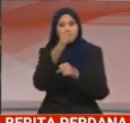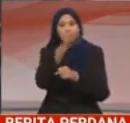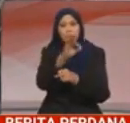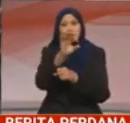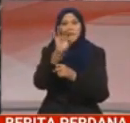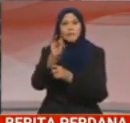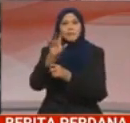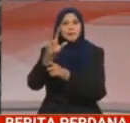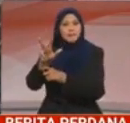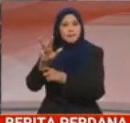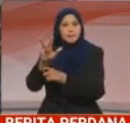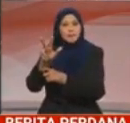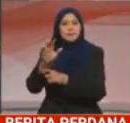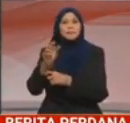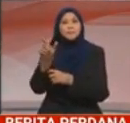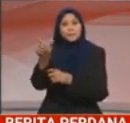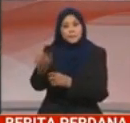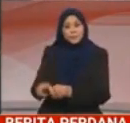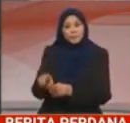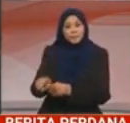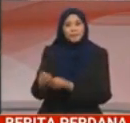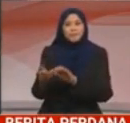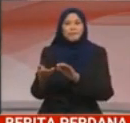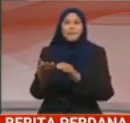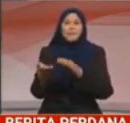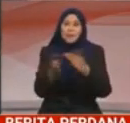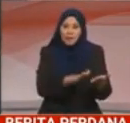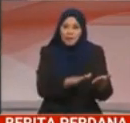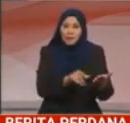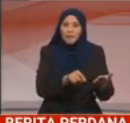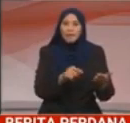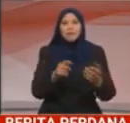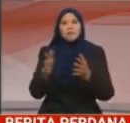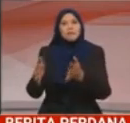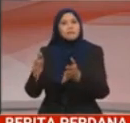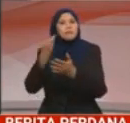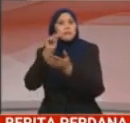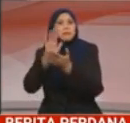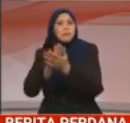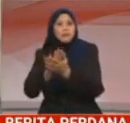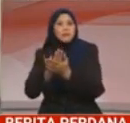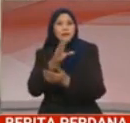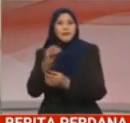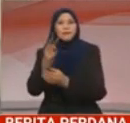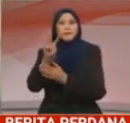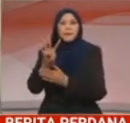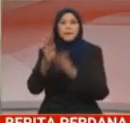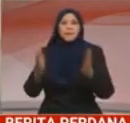1983. Allahyarham Tengku Idris meninggalkan seorang balu dan empat orang anak.